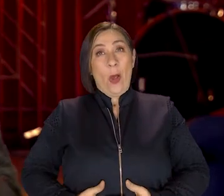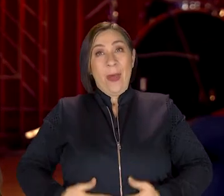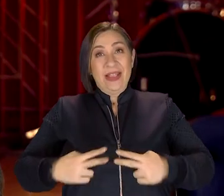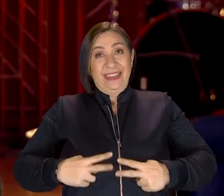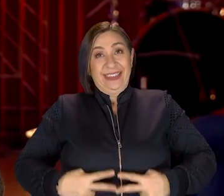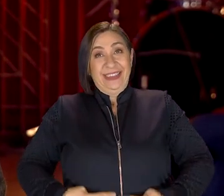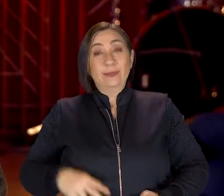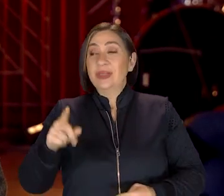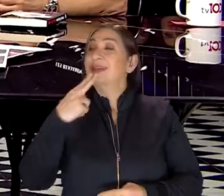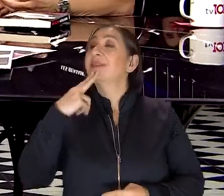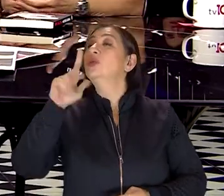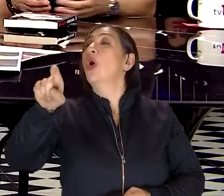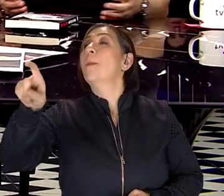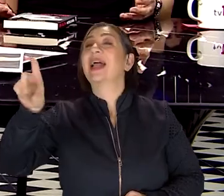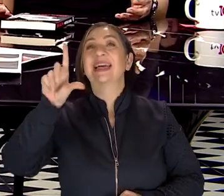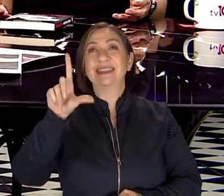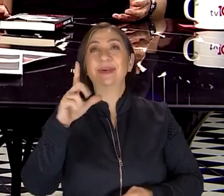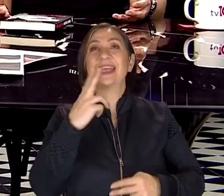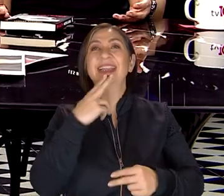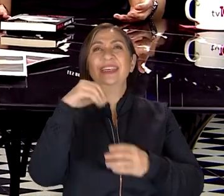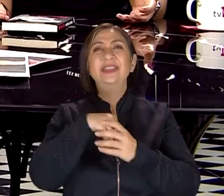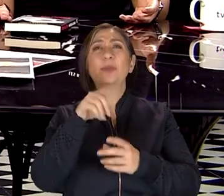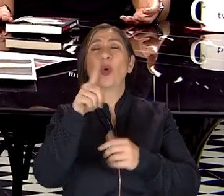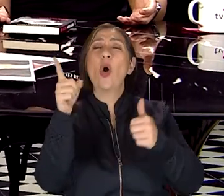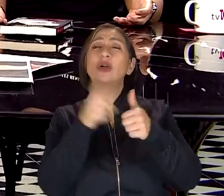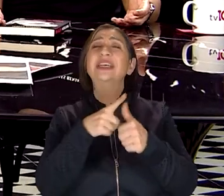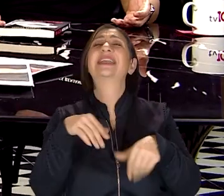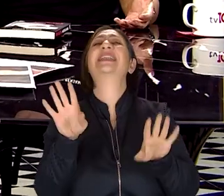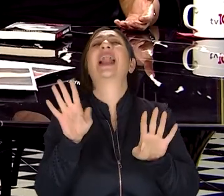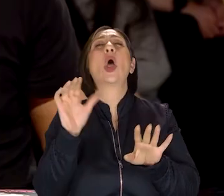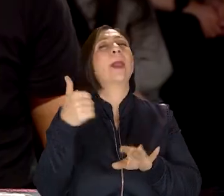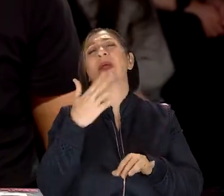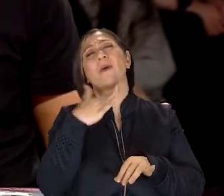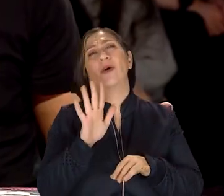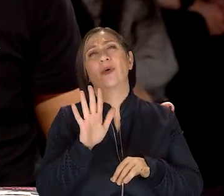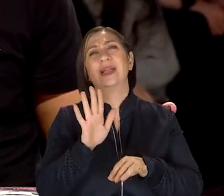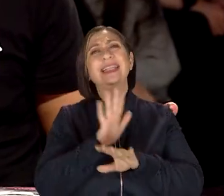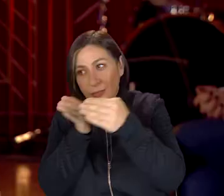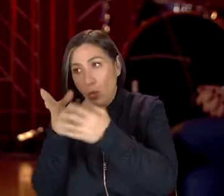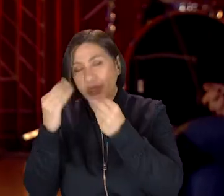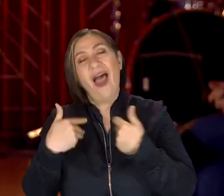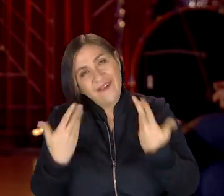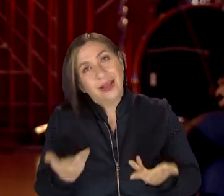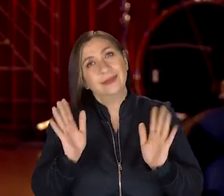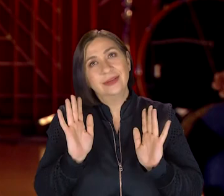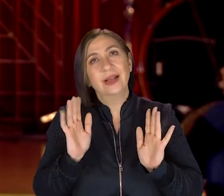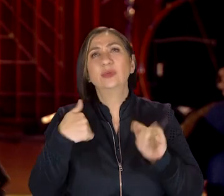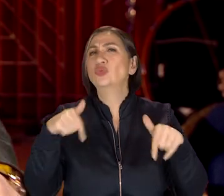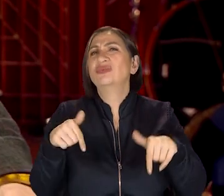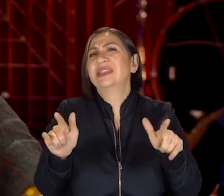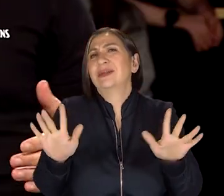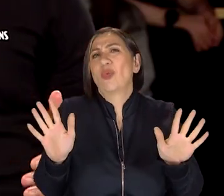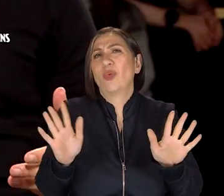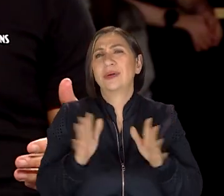açabilirim. Ya bilmiyorum burada bayanlara sormak lazım. Yani bence kadınlar için hani bu öncelik... Hiçbir önemi yok. Önemi yok abi. Tamamen. Şey. Ama... Ama bence